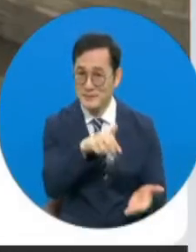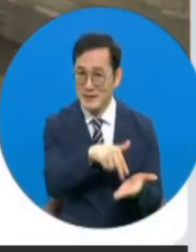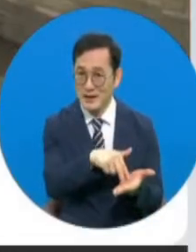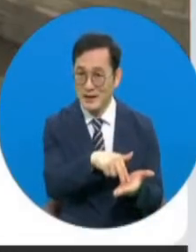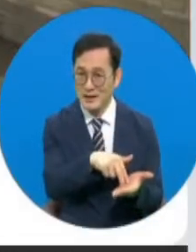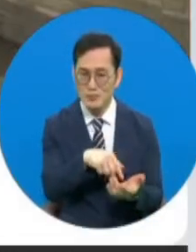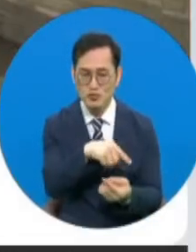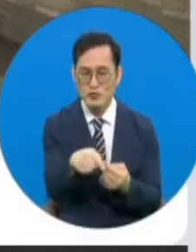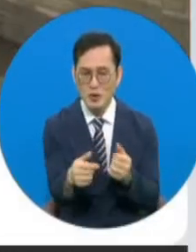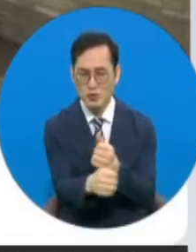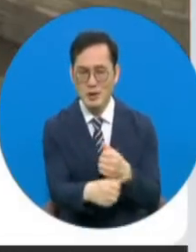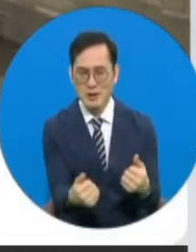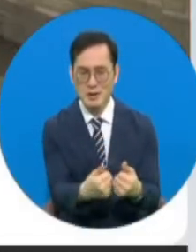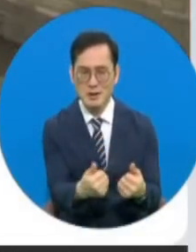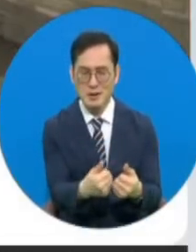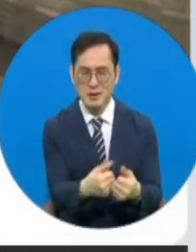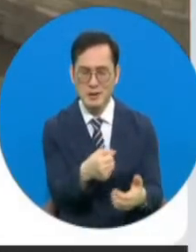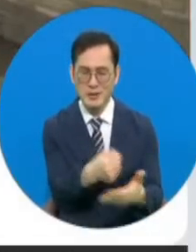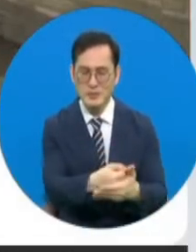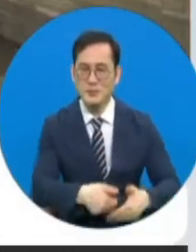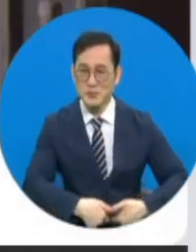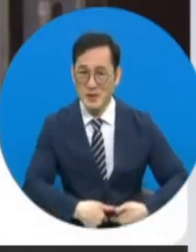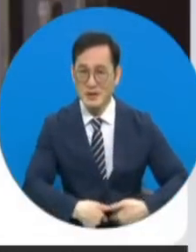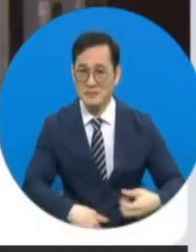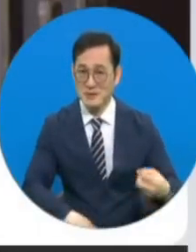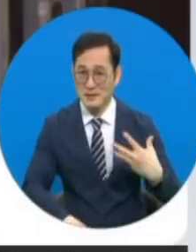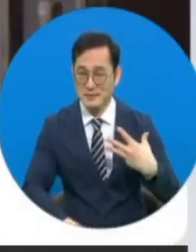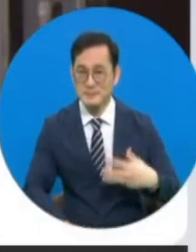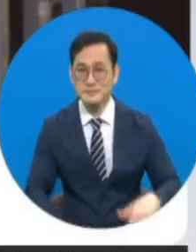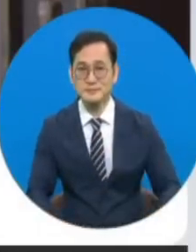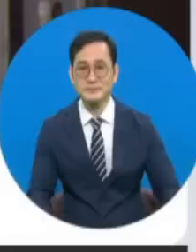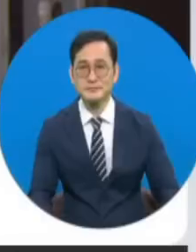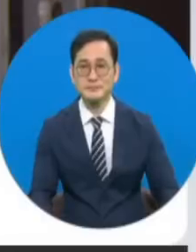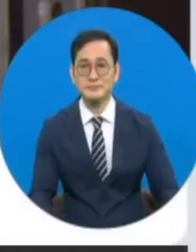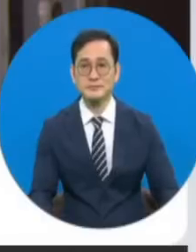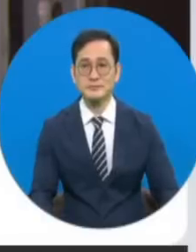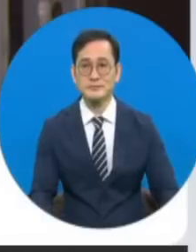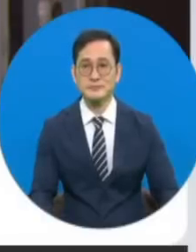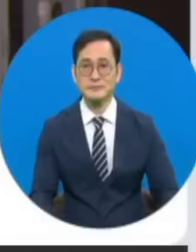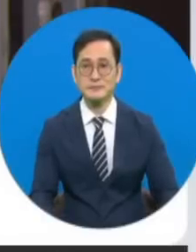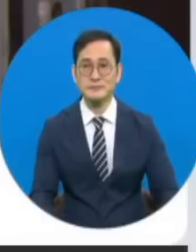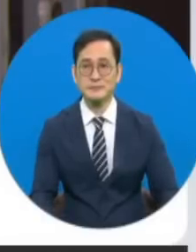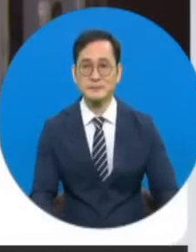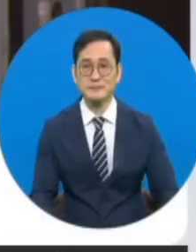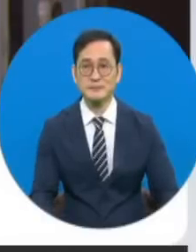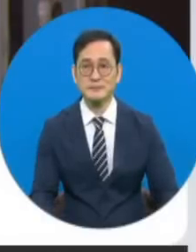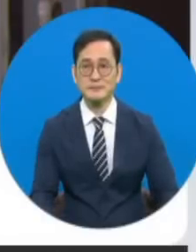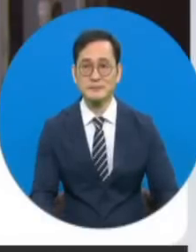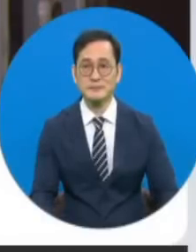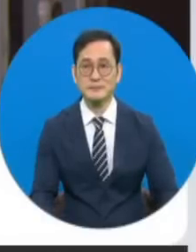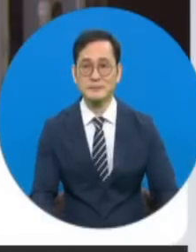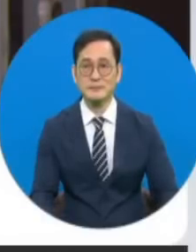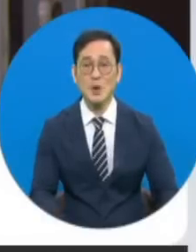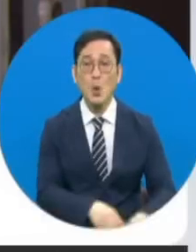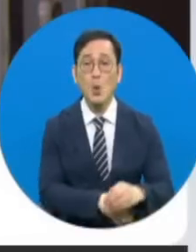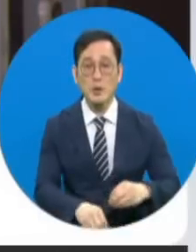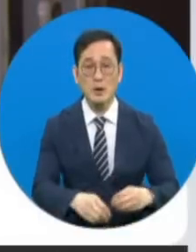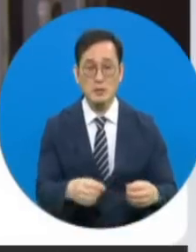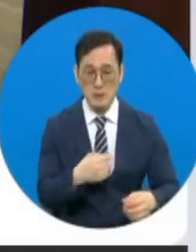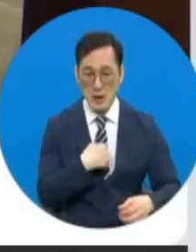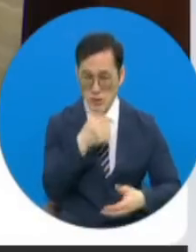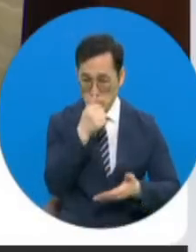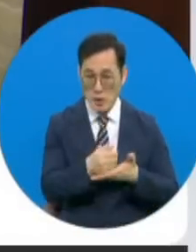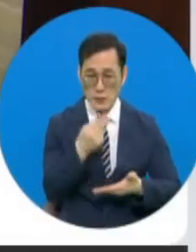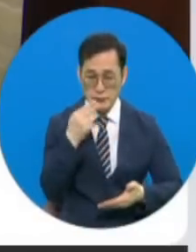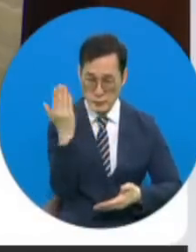운영위원회에서 결정이 있어야 한다 이렇게 얘기를 하고 있는데 오히려 뭐 관련된 의원들이 아 내 치료기록 봐라 난 아무 죄가